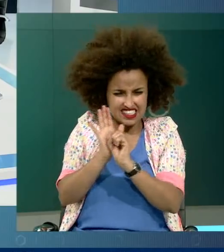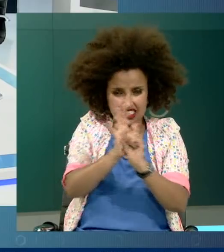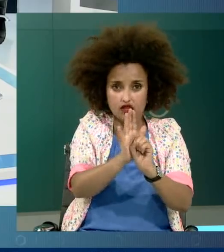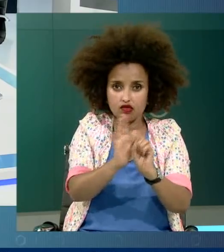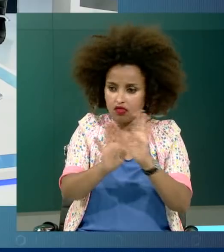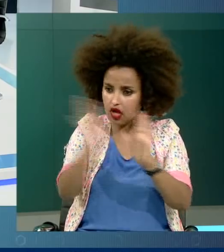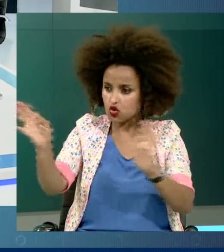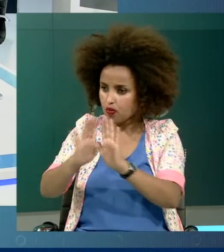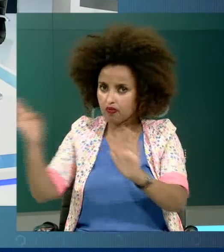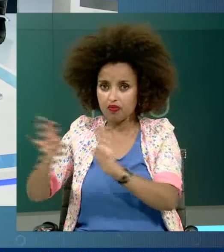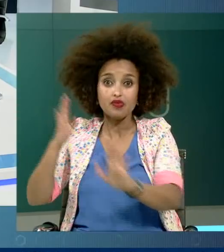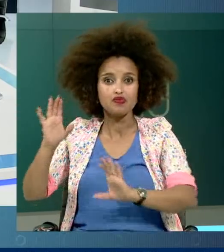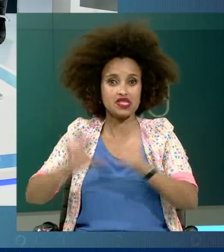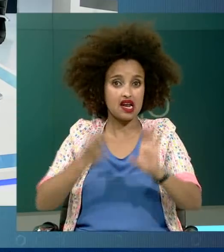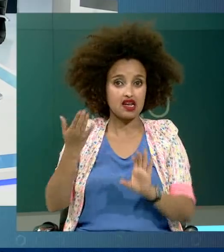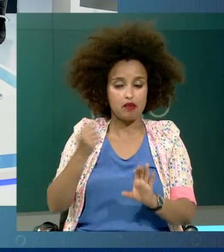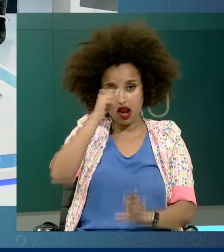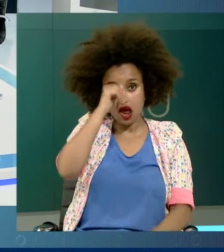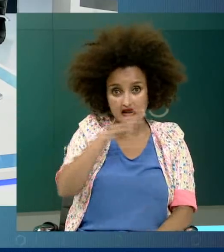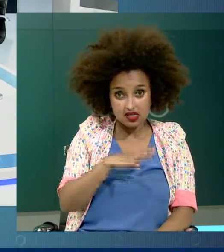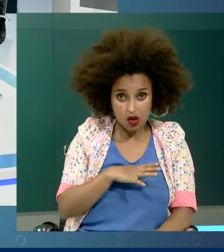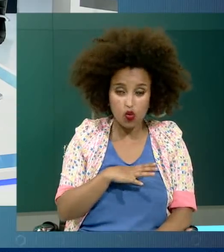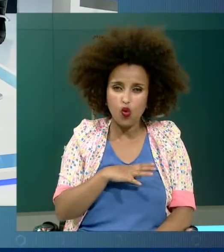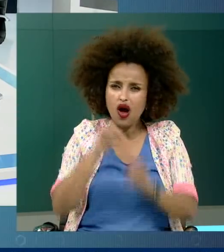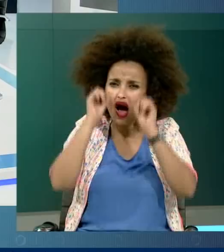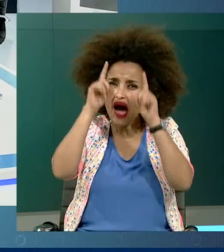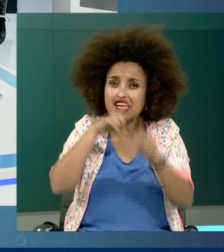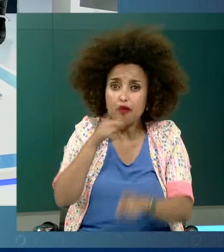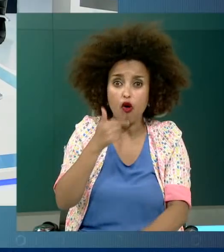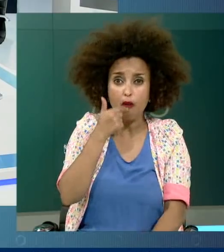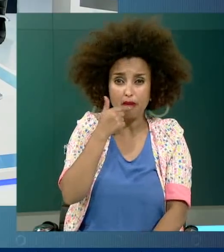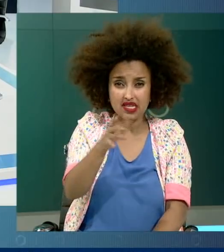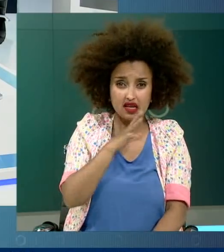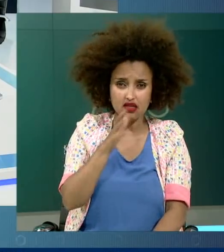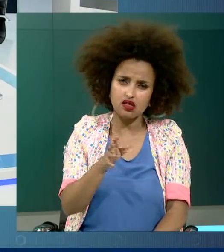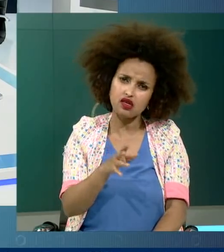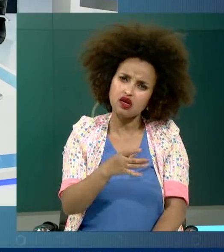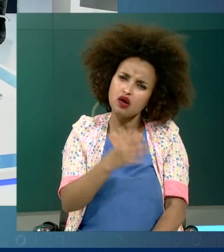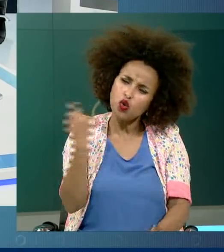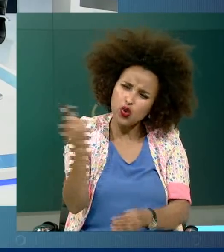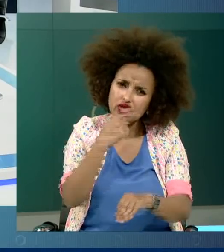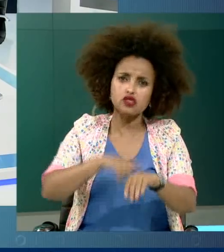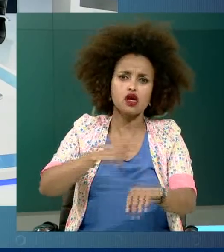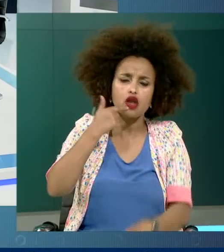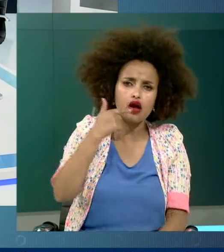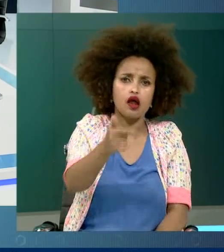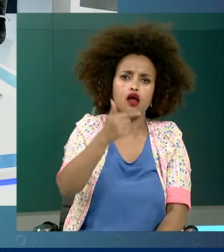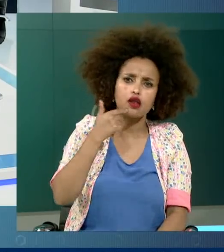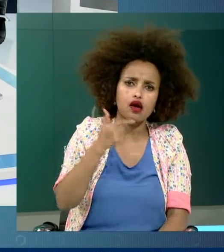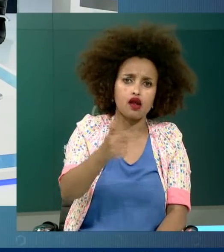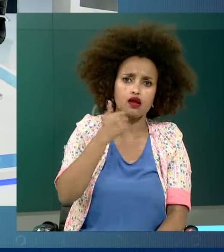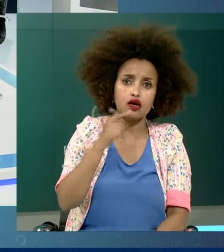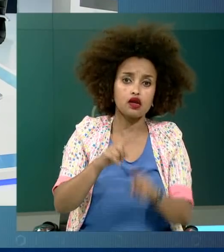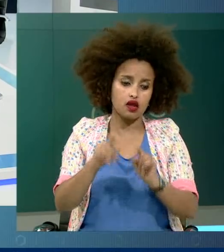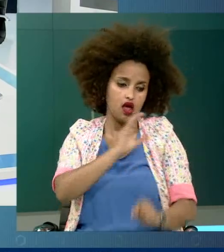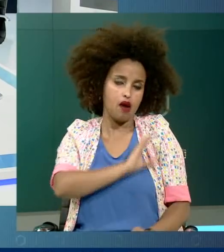ሁሉ ያስቀሩ ነበር። በቃ ሰው አልገባውም እንዳትል በጣም በየጊዜው ይነገራል በየሚዲያው። ግን